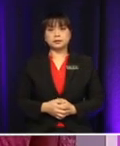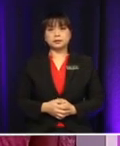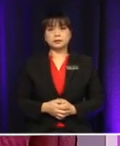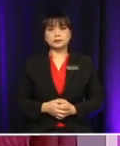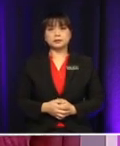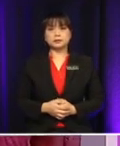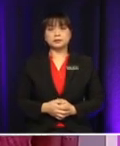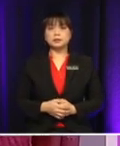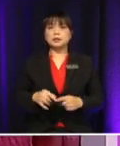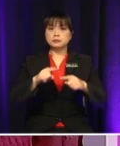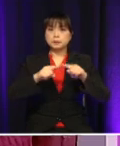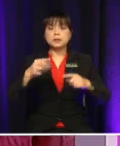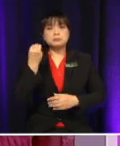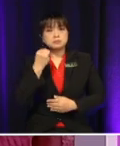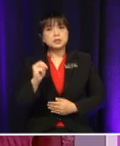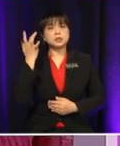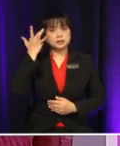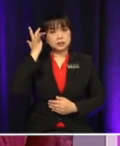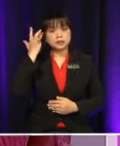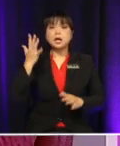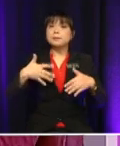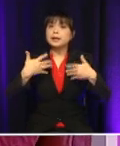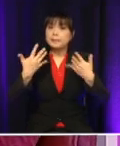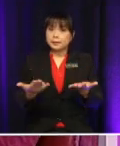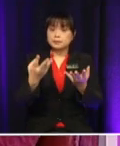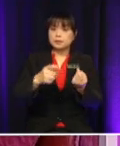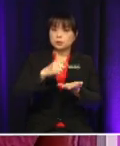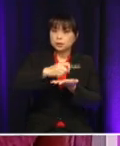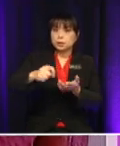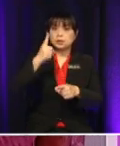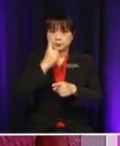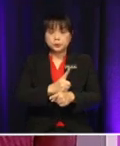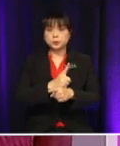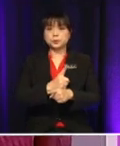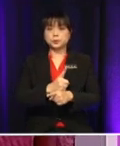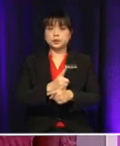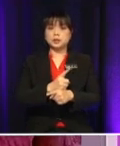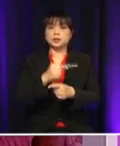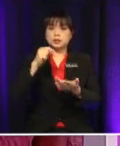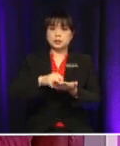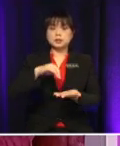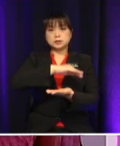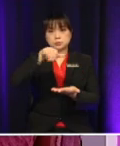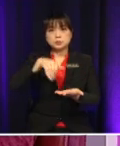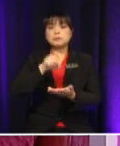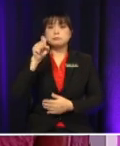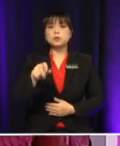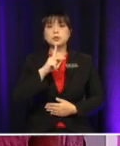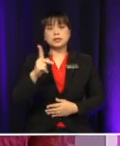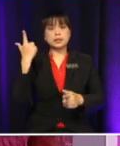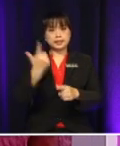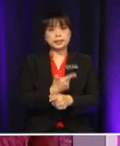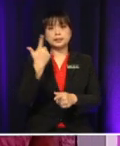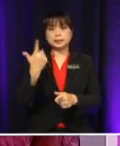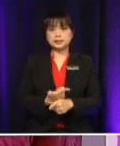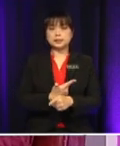tetapi mereka tidak tahu bagaimana ndak menulisnya ah so ini semua memerlukan latihan dia